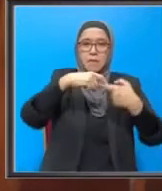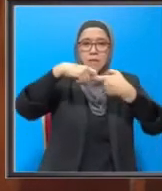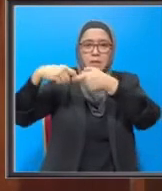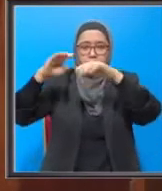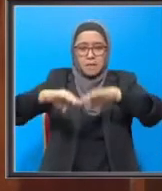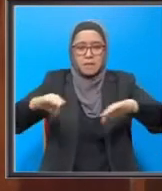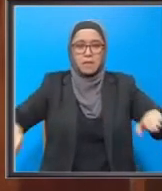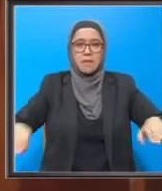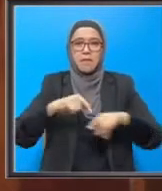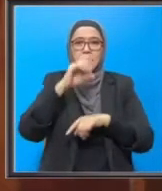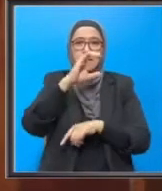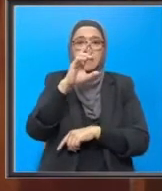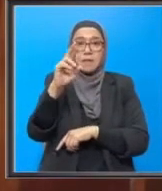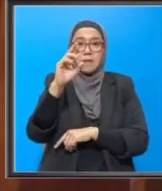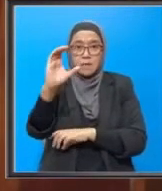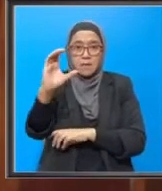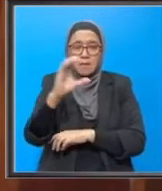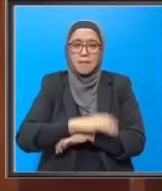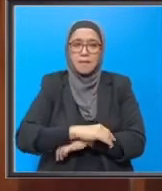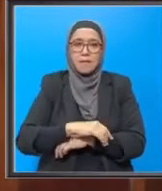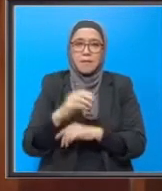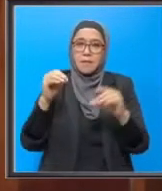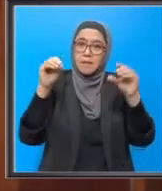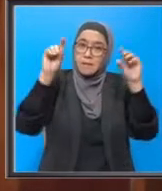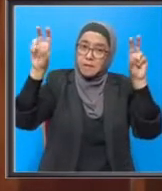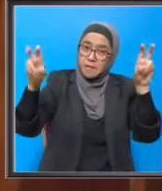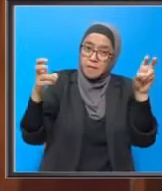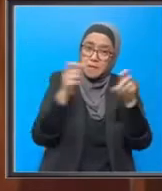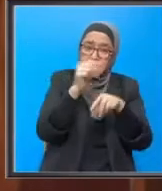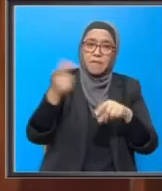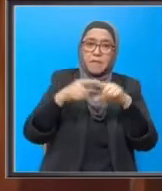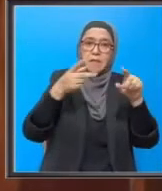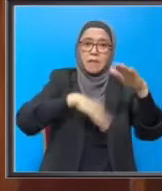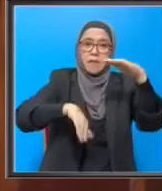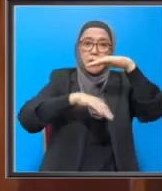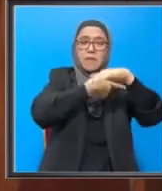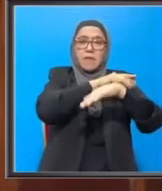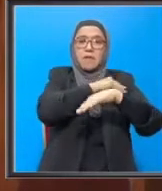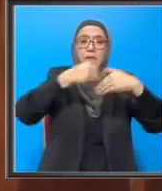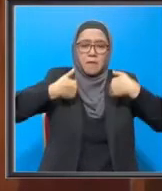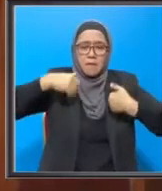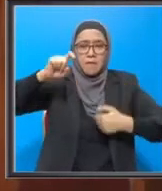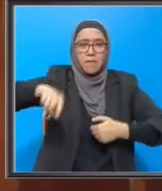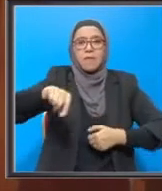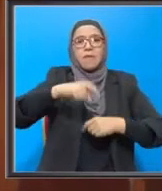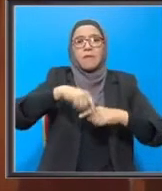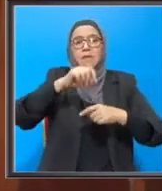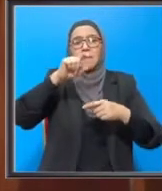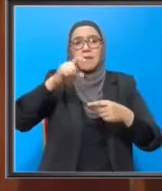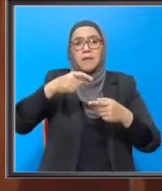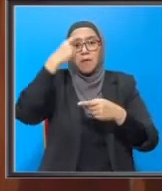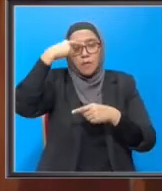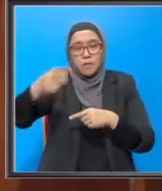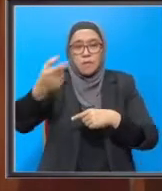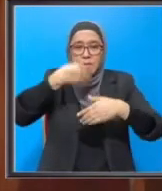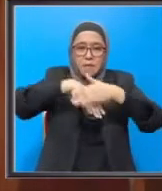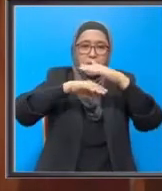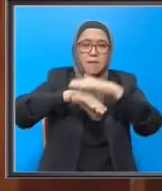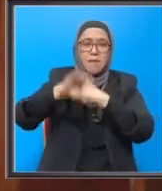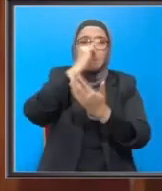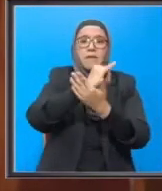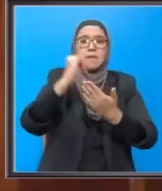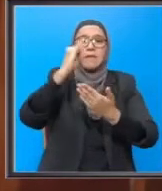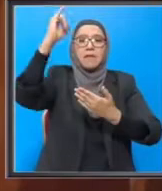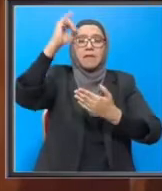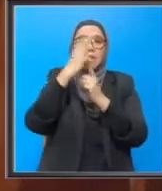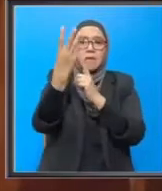sajaknya lain di bawah Kementerian selain daripada kanak-kanak masih tetap Pak keperluan tertentu bagi kemasukan ke ijccm